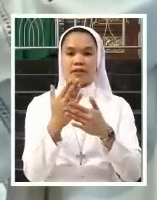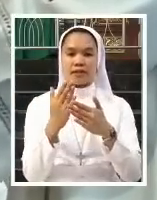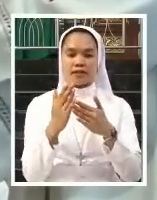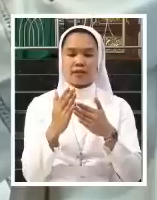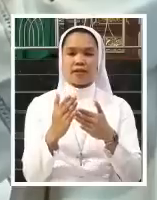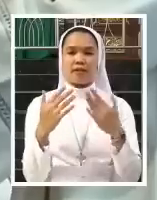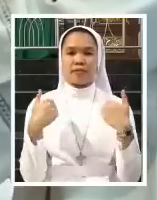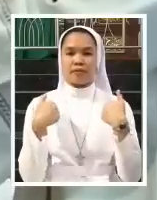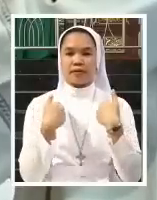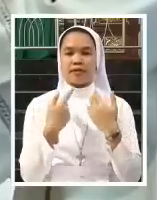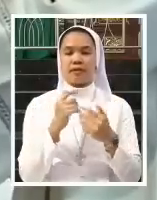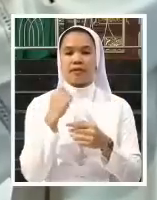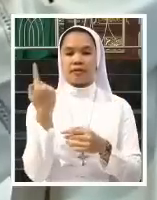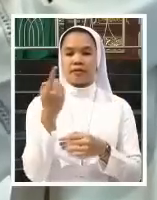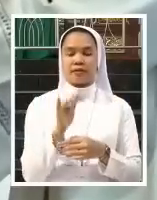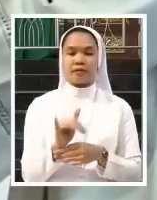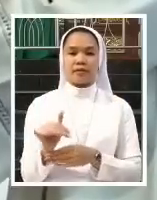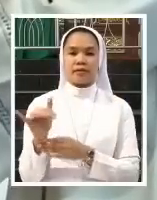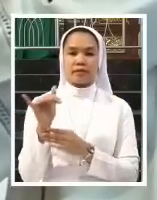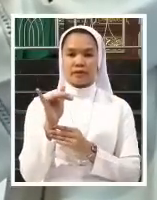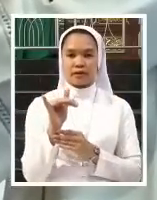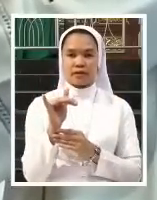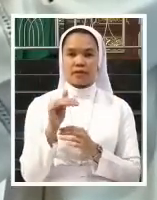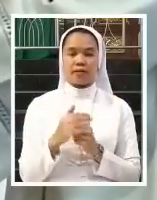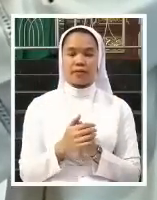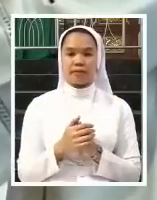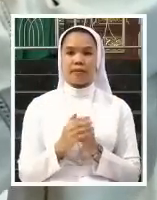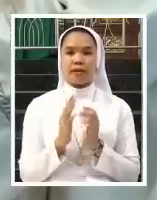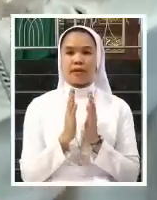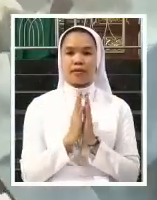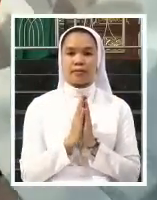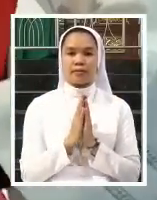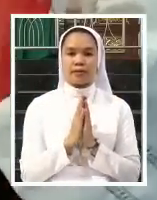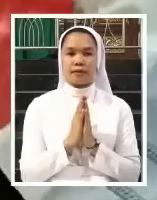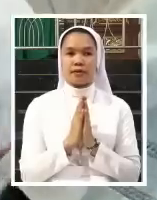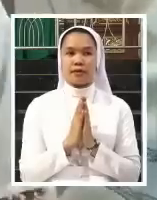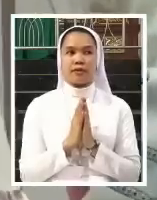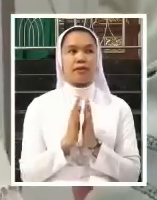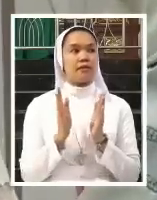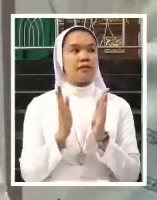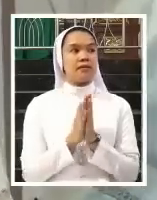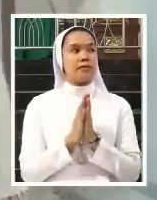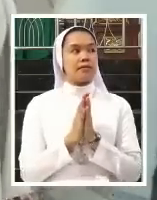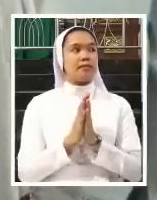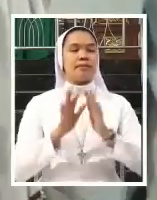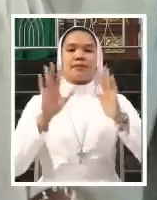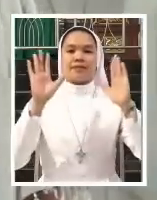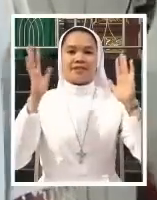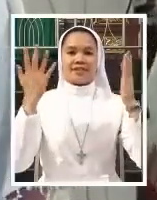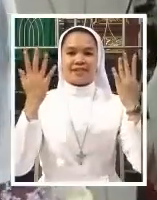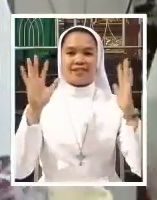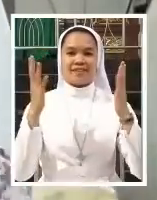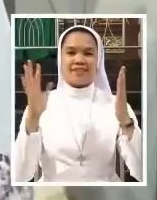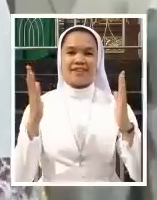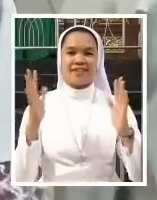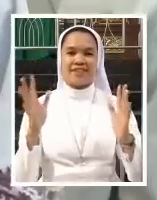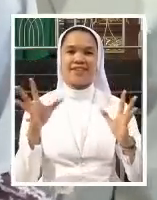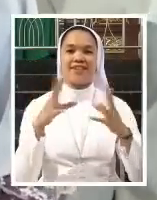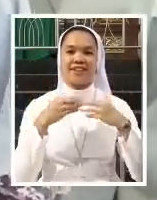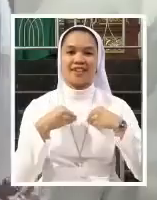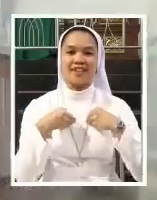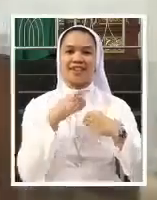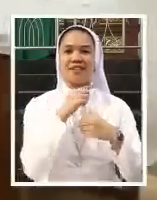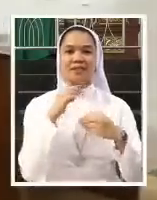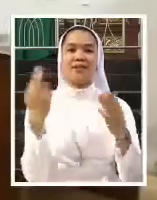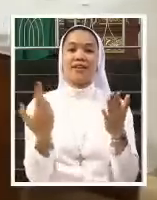buhay na daing kasagkoran. Amen. Mag-uro pa kita bilang maugmang pag-ako sa mga padi